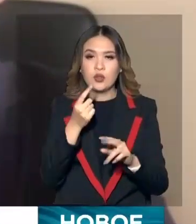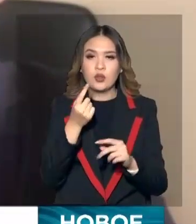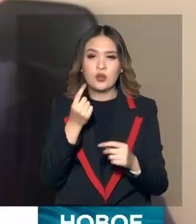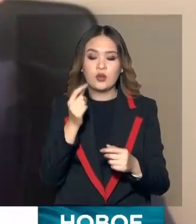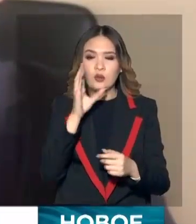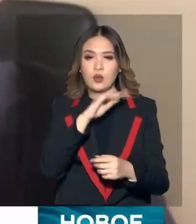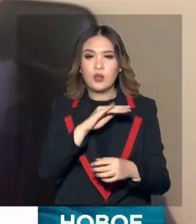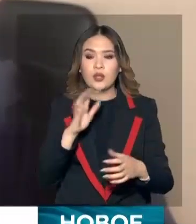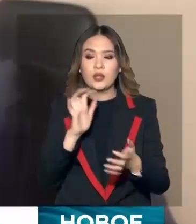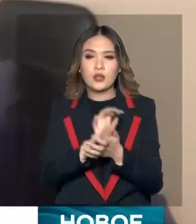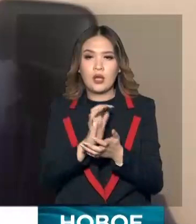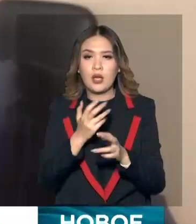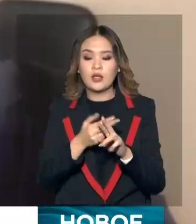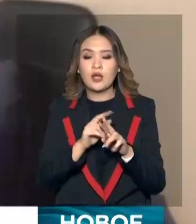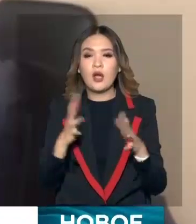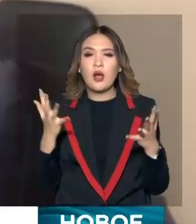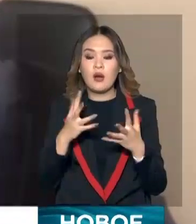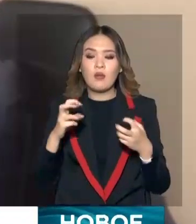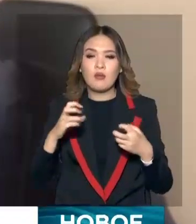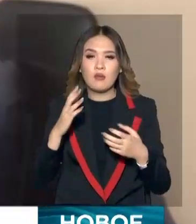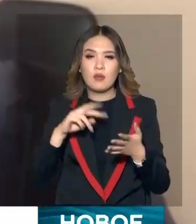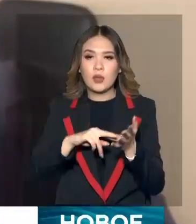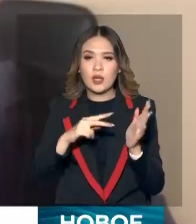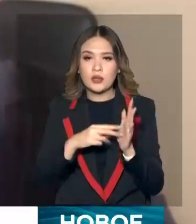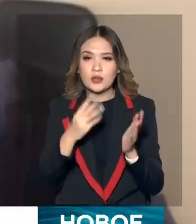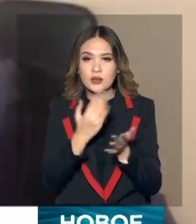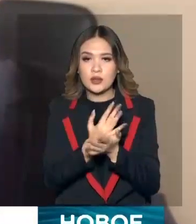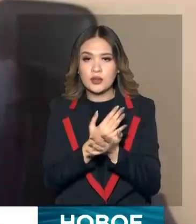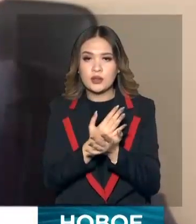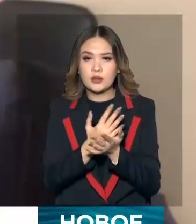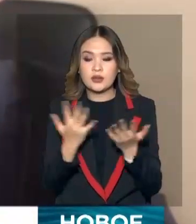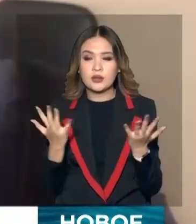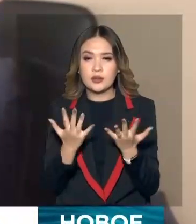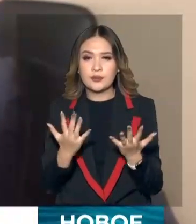есть планы, чтобы решить в целом вопрос с экологией?